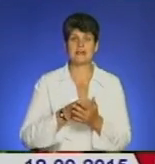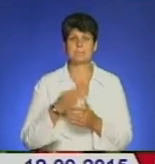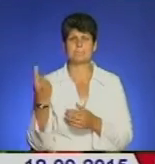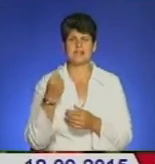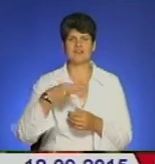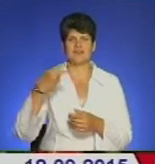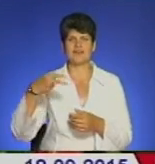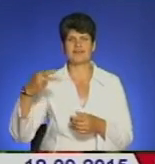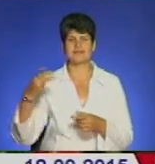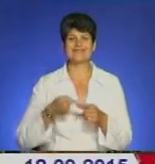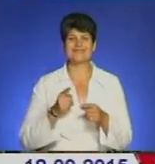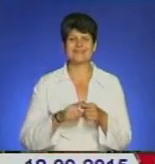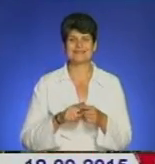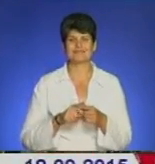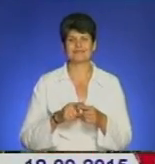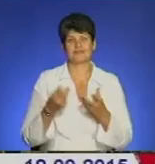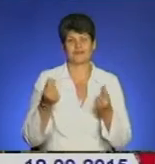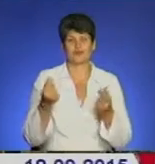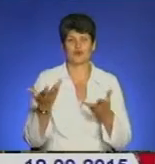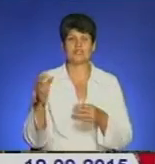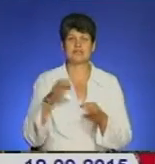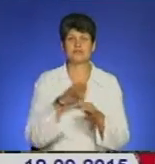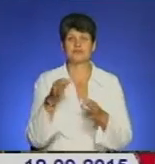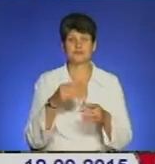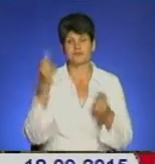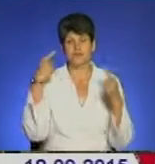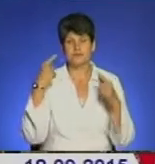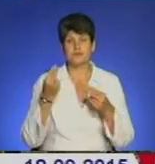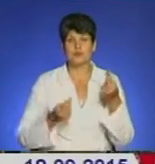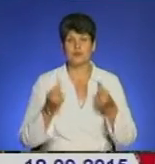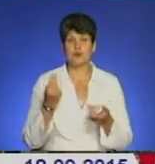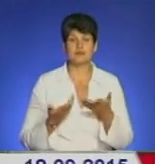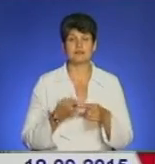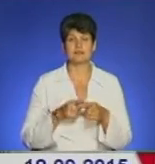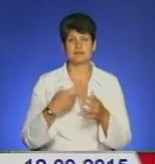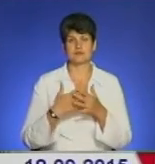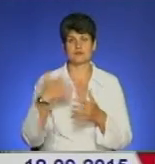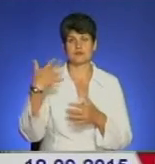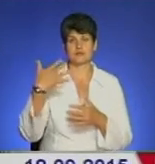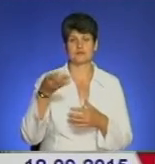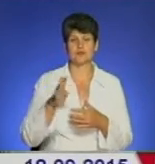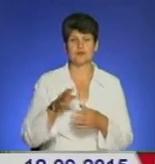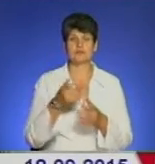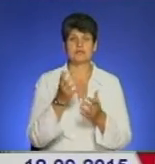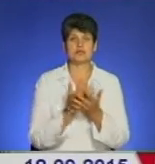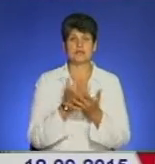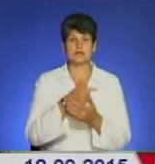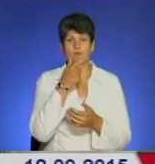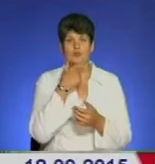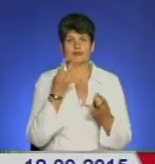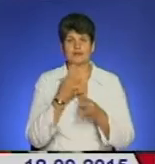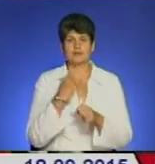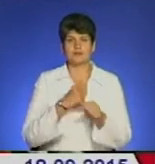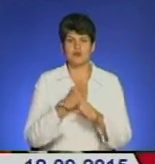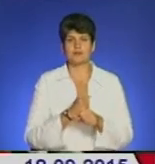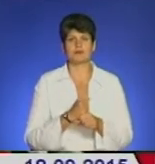єврики. Це умовна валюта проекту. На одному місці праці – не більше 50 одиниць. Щоб заробити морозиво чи інші солодощі,